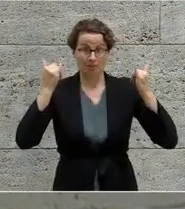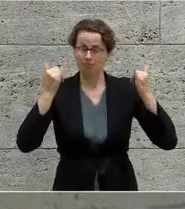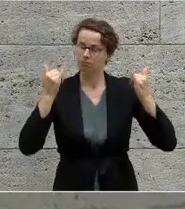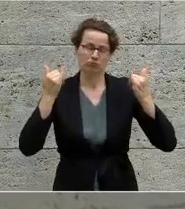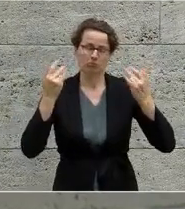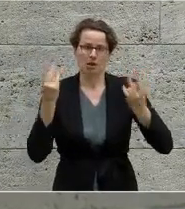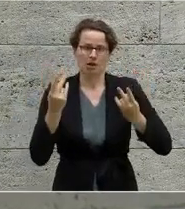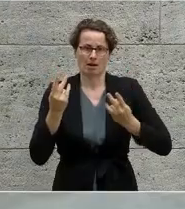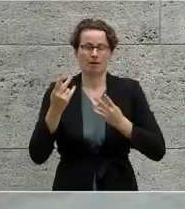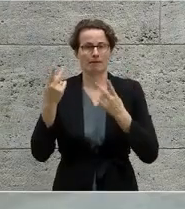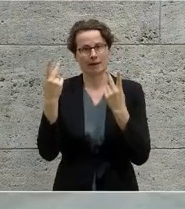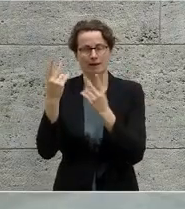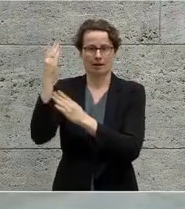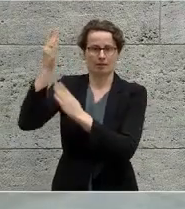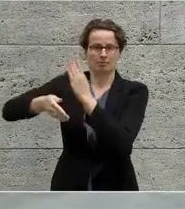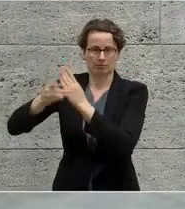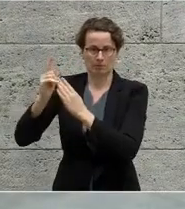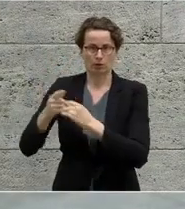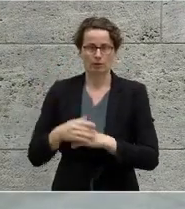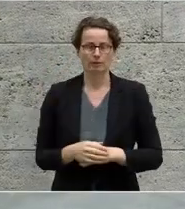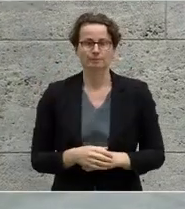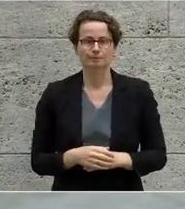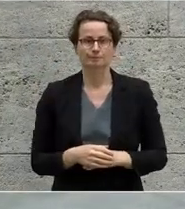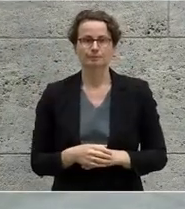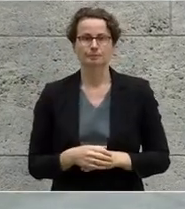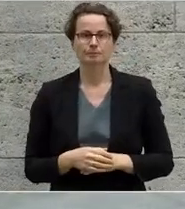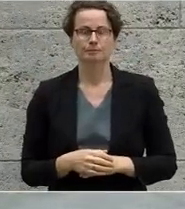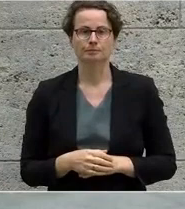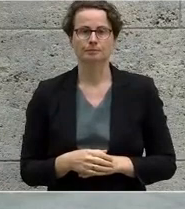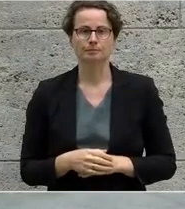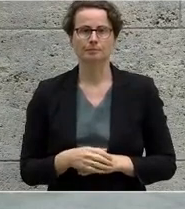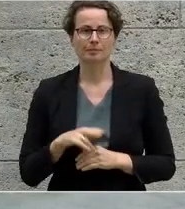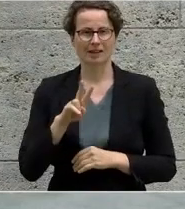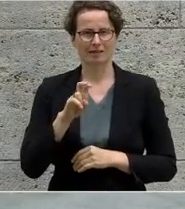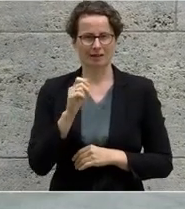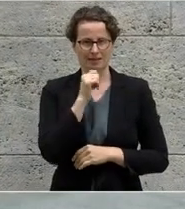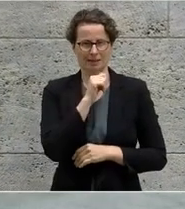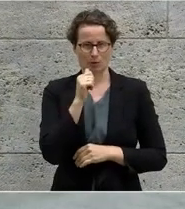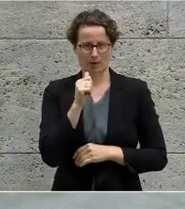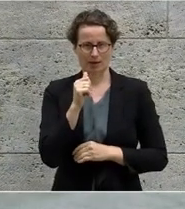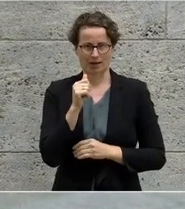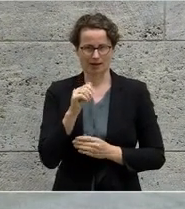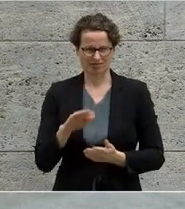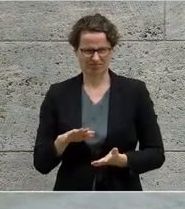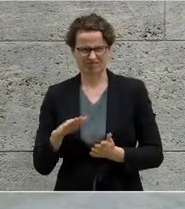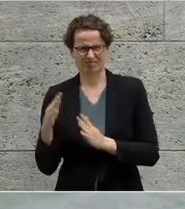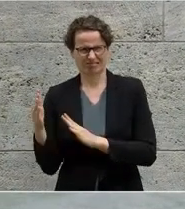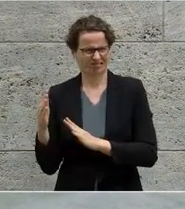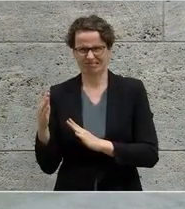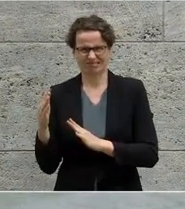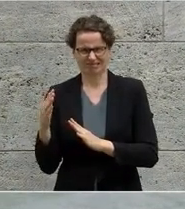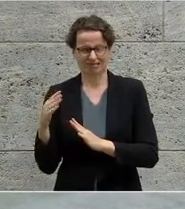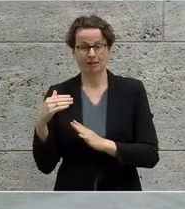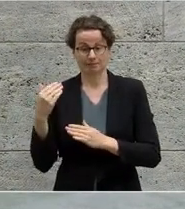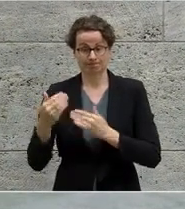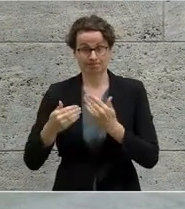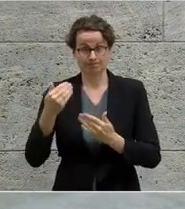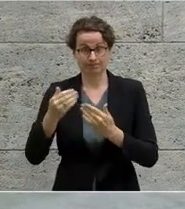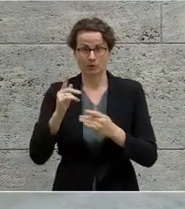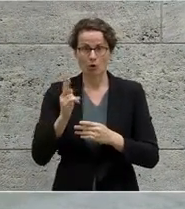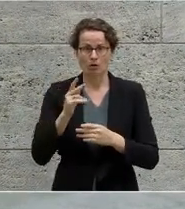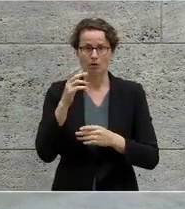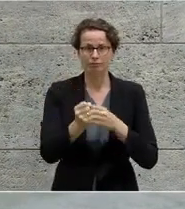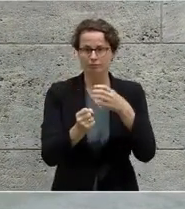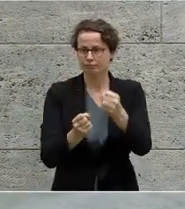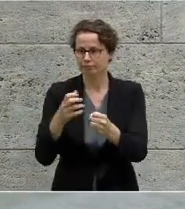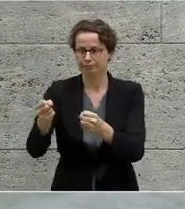entgegenzustellen. Noch in den Tagen und Wochen nach dem 20. Juli wurden weitere Beteiligte